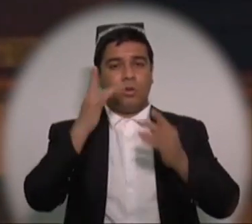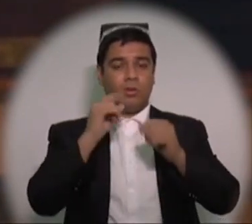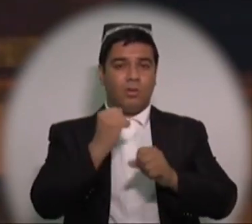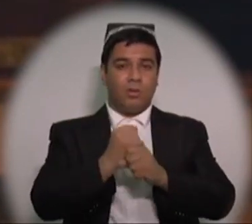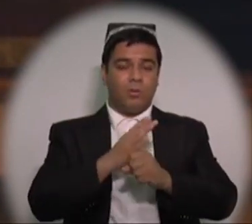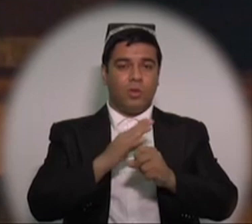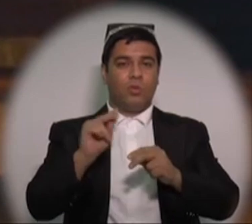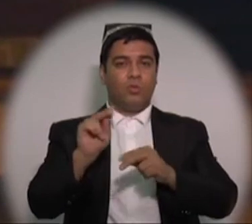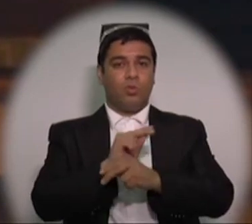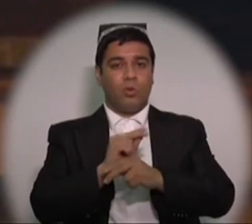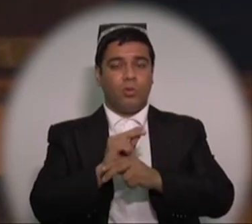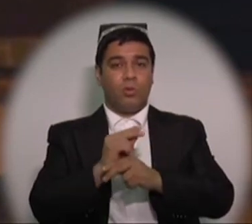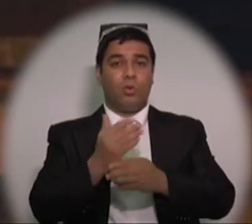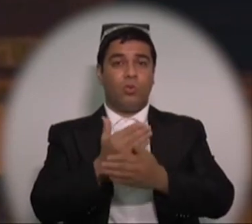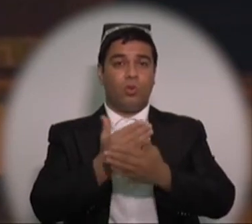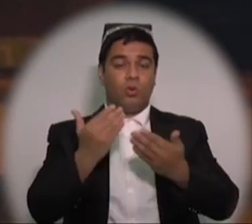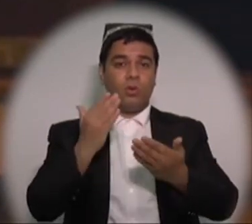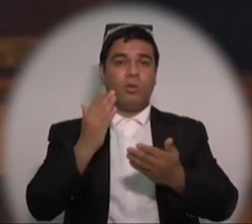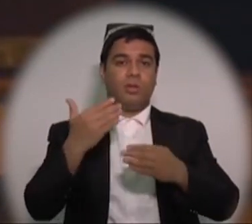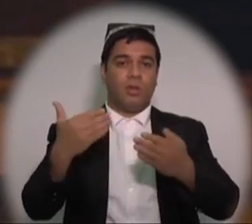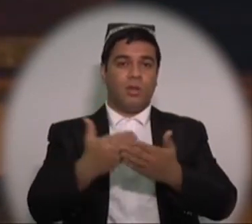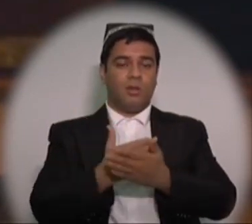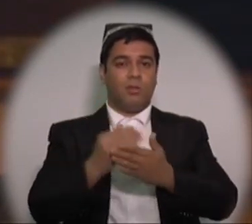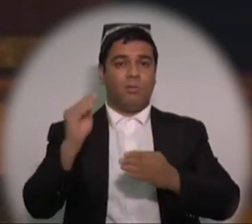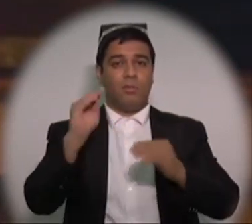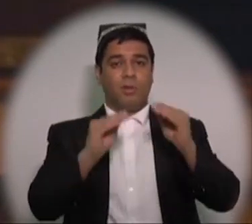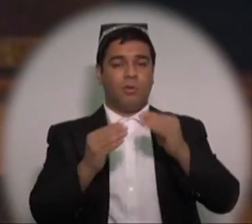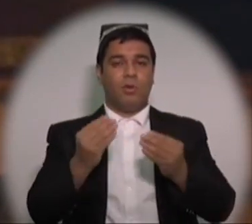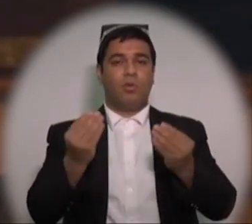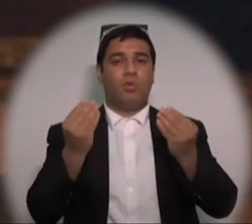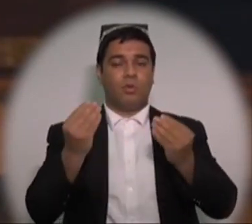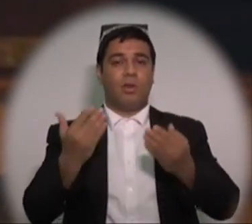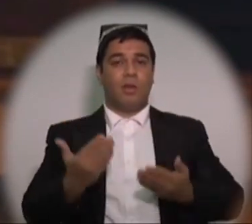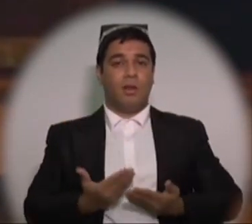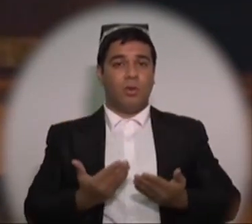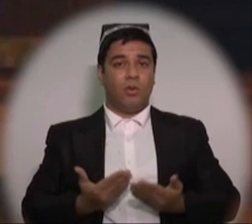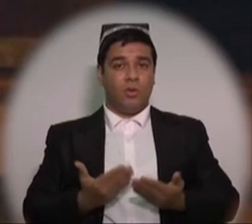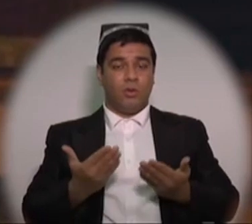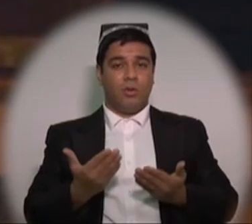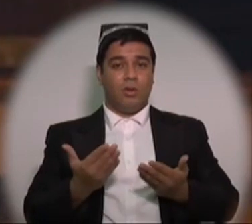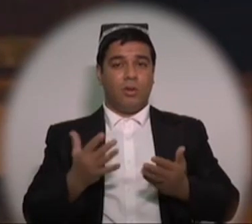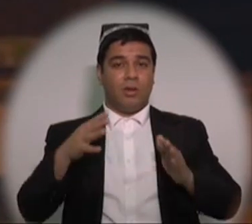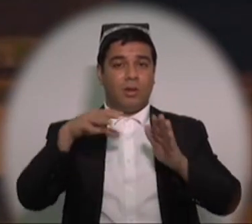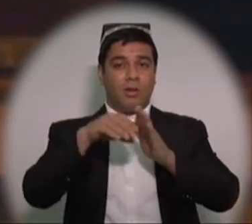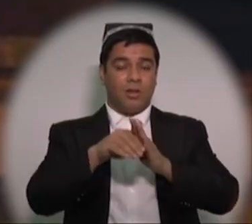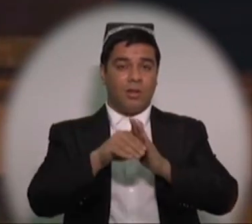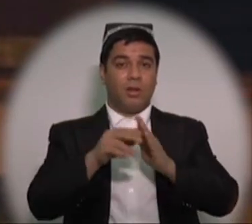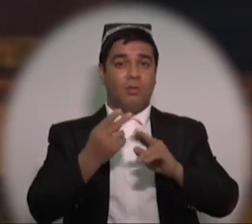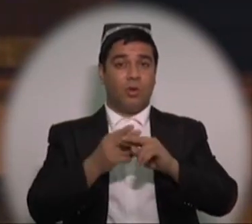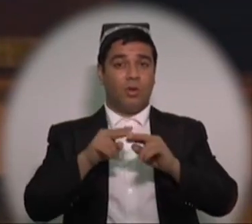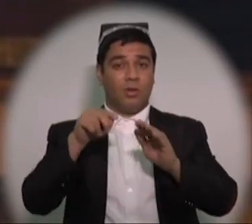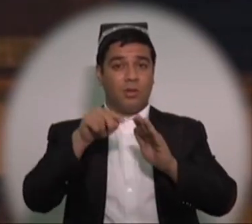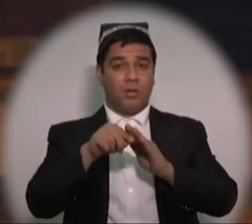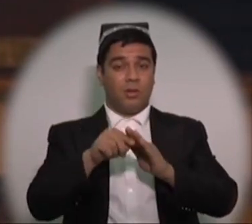buzilganini tuzatib, yo'g'ini yangidan barpo qilib, go'zal bir hayotga kiritganligi